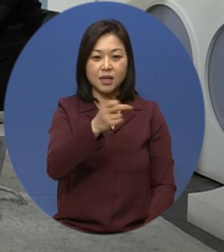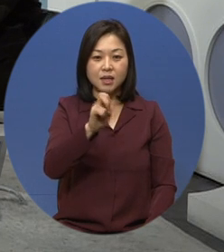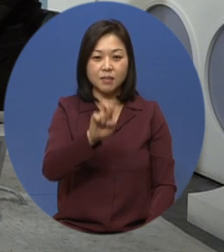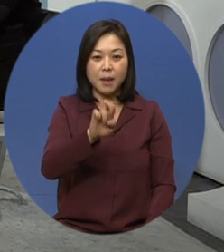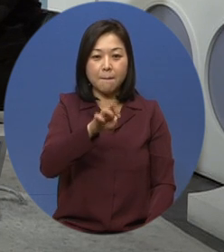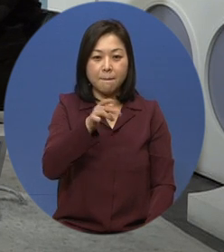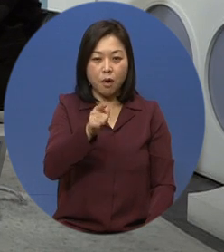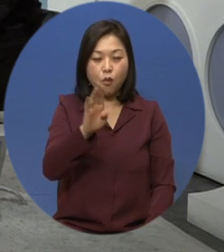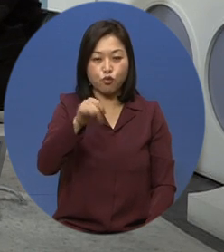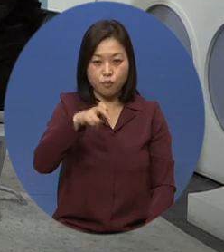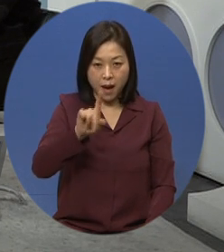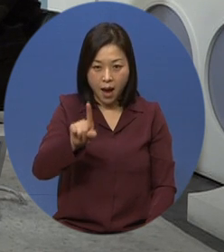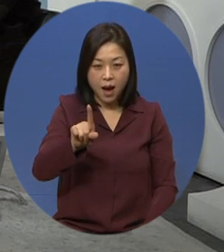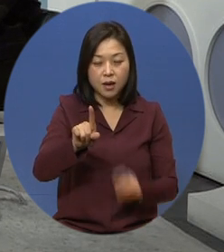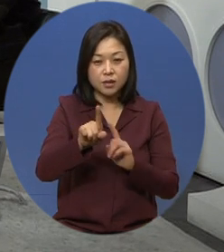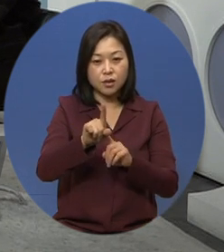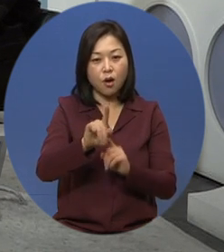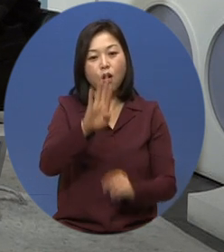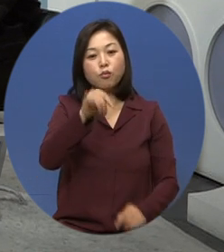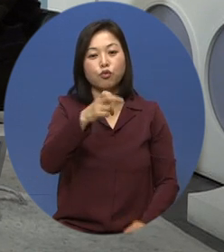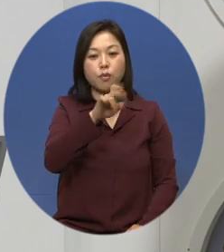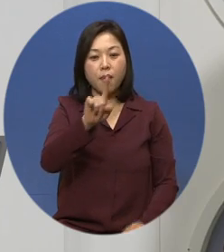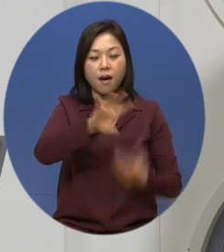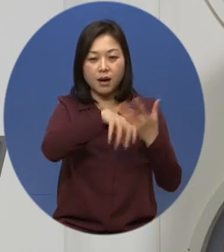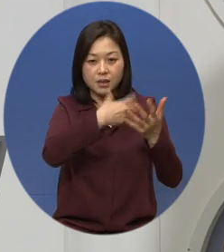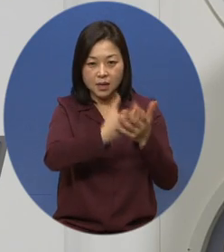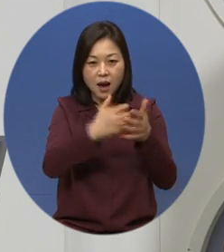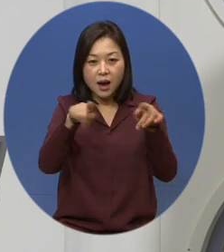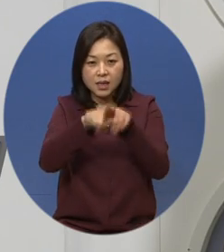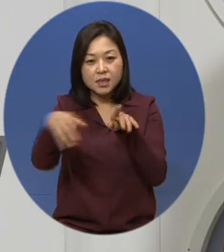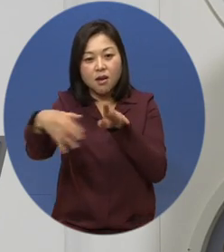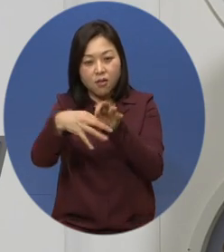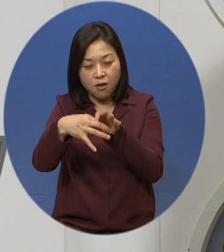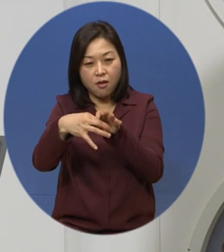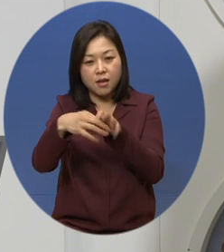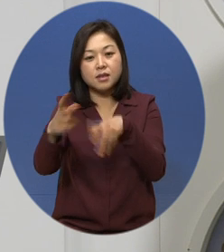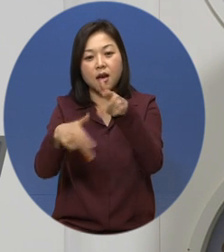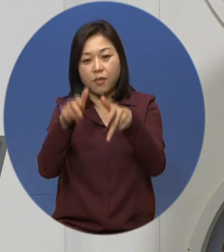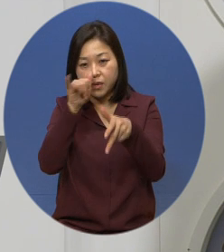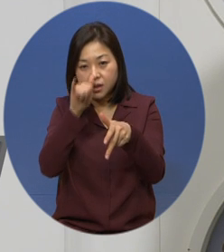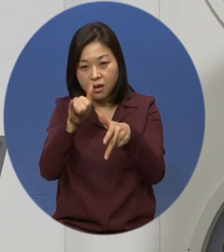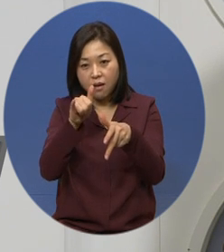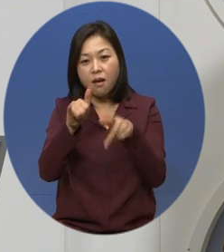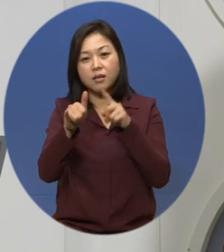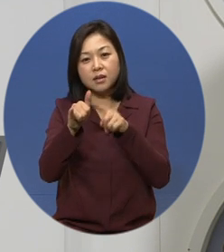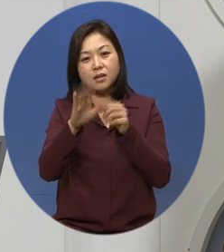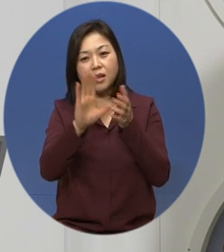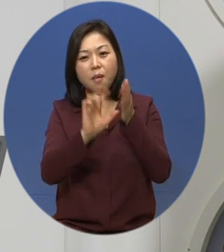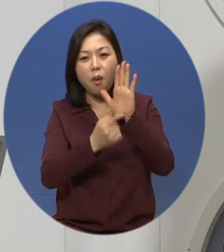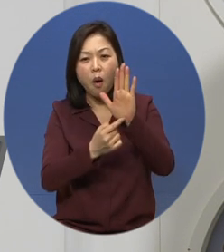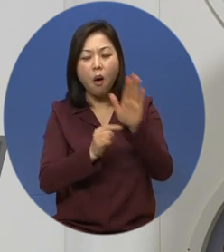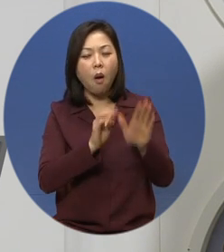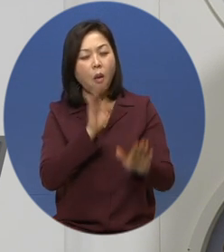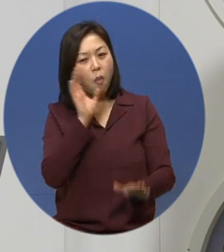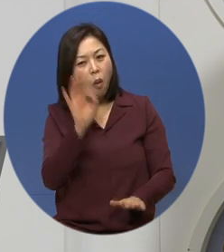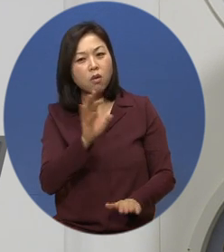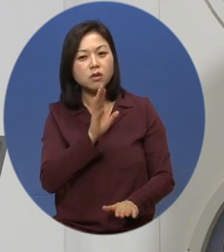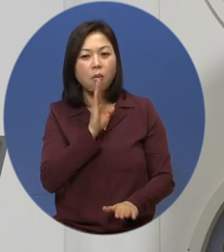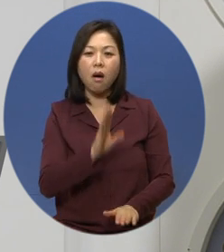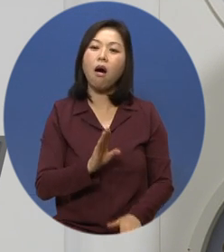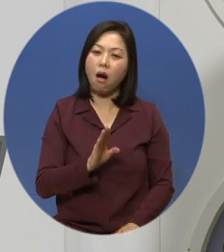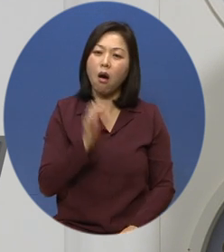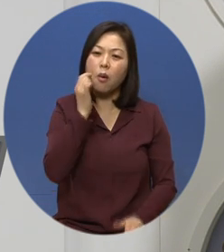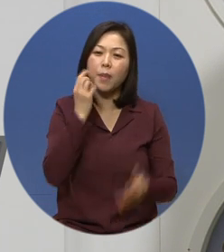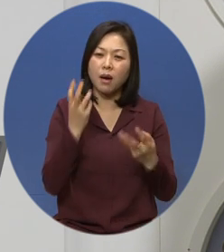부마 항쟁 과 같이 연결된 그런 뭐 프로젝트가 있었는데 거의 가서도 아주 반응이 좋았습니다 왜냐하면